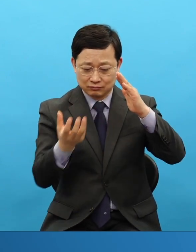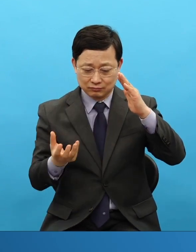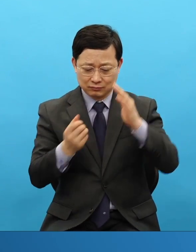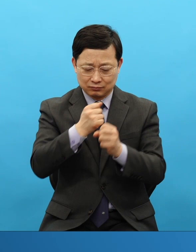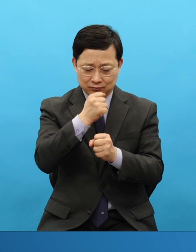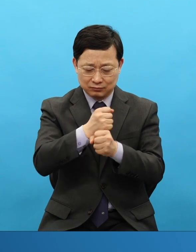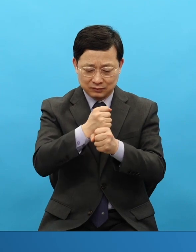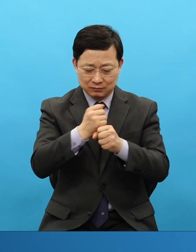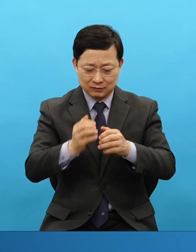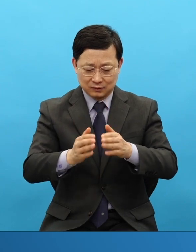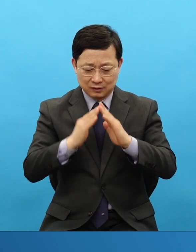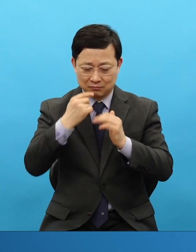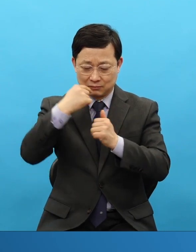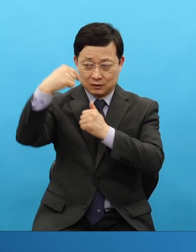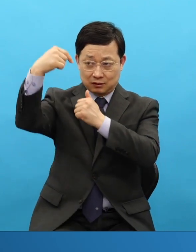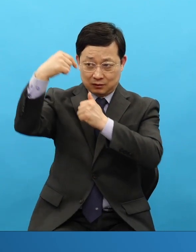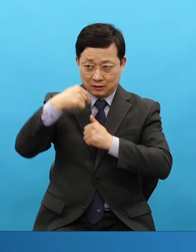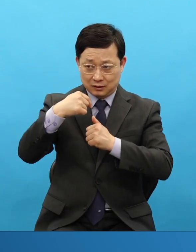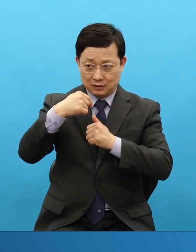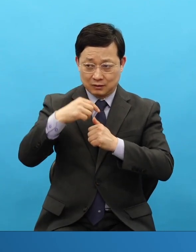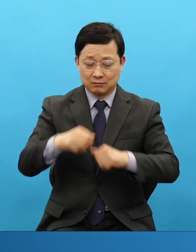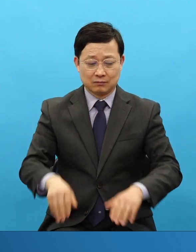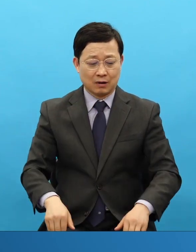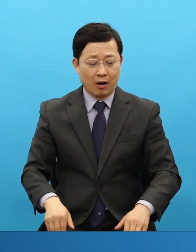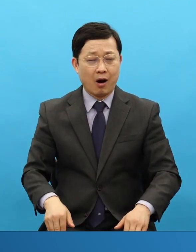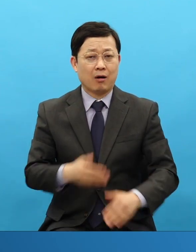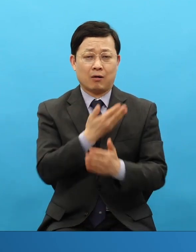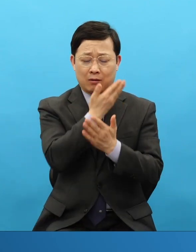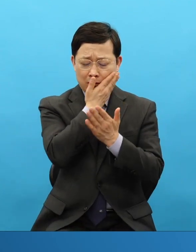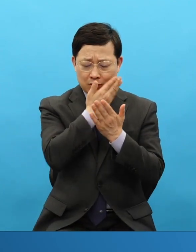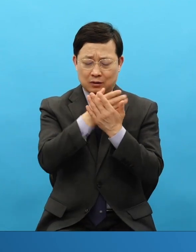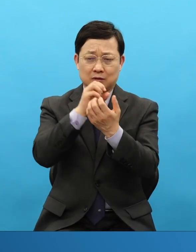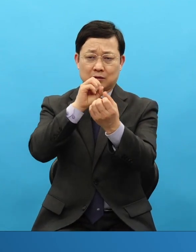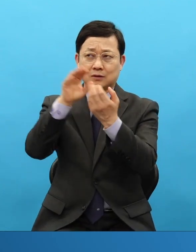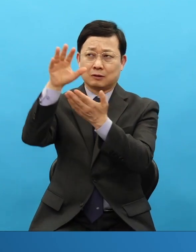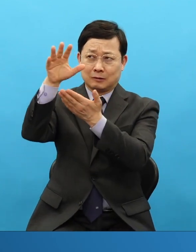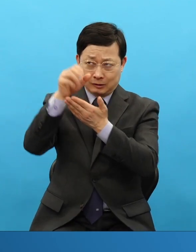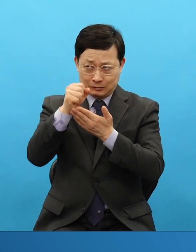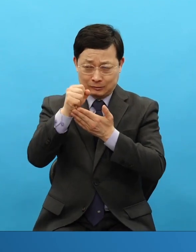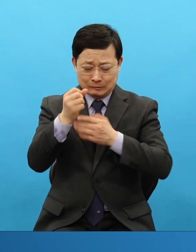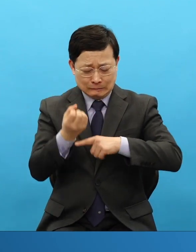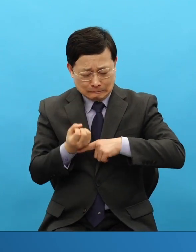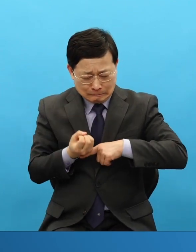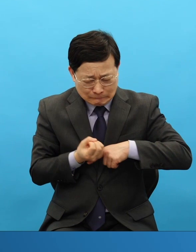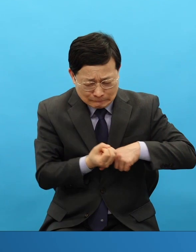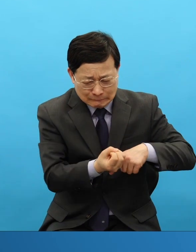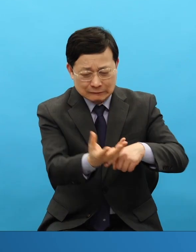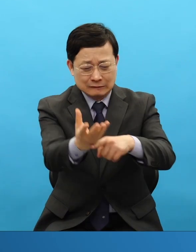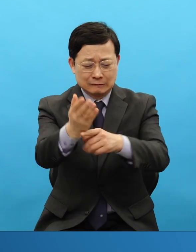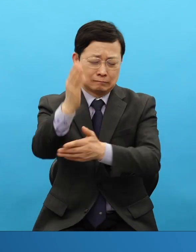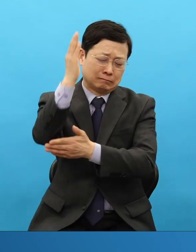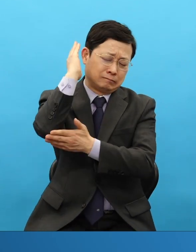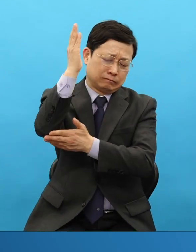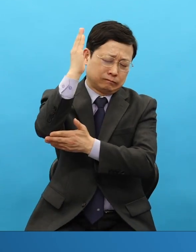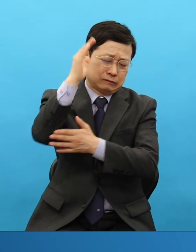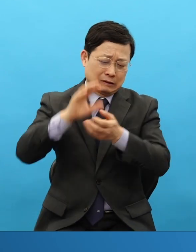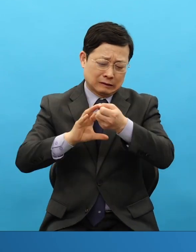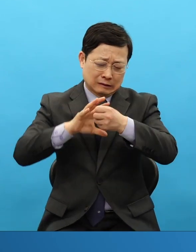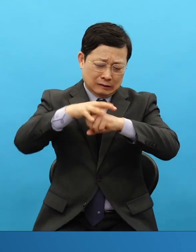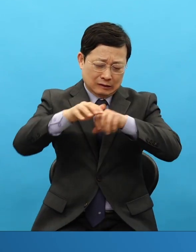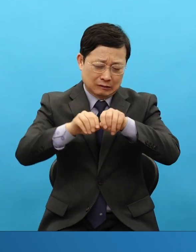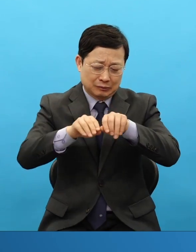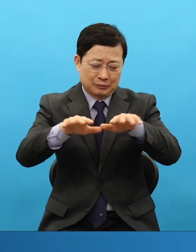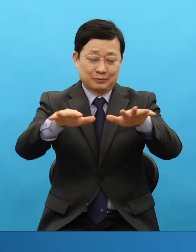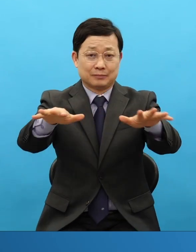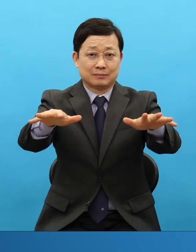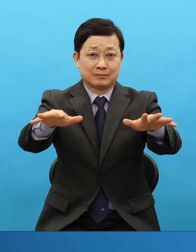Those came as answers. 이게 전 세계로 퍼져나오고 있어요. And this began to spread all throughout the world. 제가 이 말씀 왜